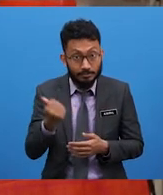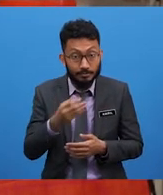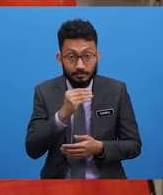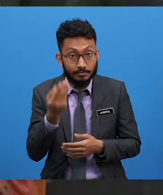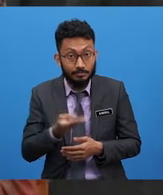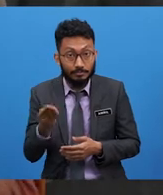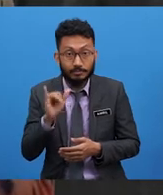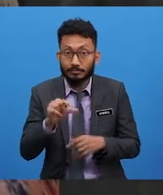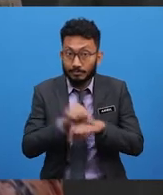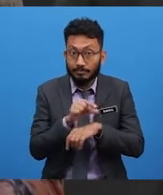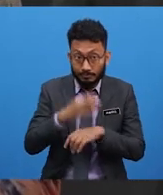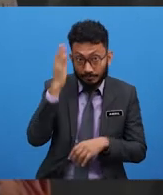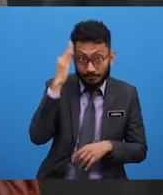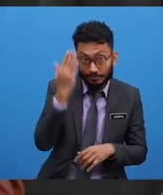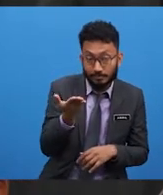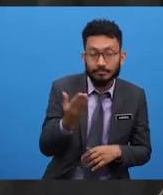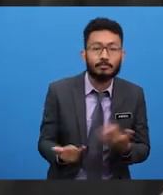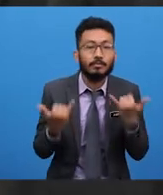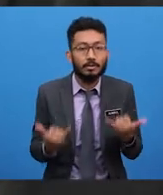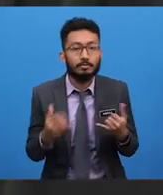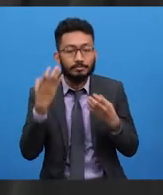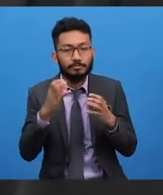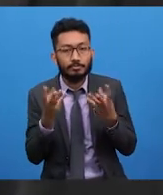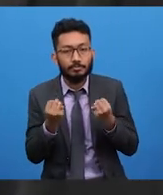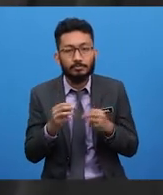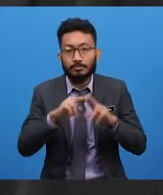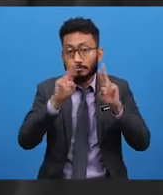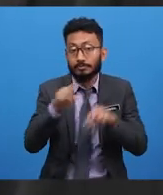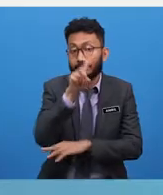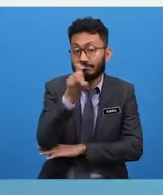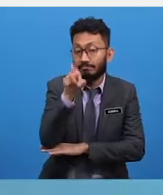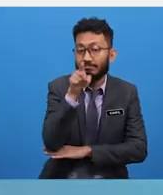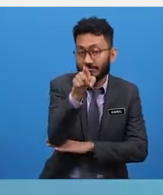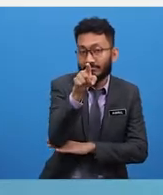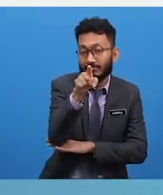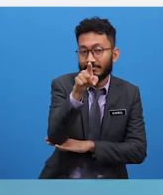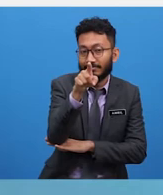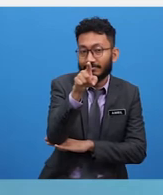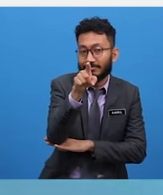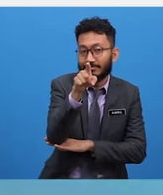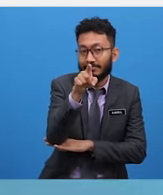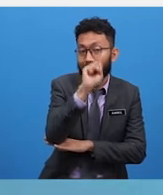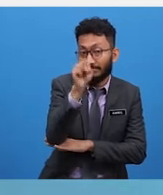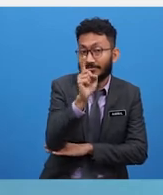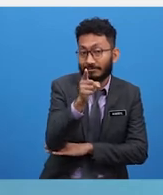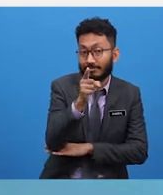cetak. Sekarang, cikgu nak uji kefahaman murid-murid. Soalan cikgu ialah,